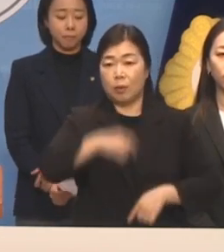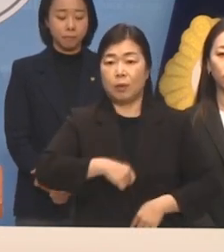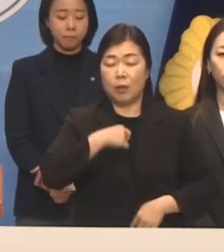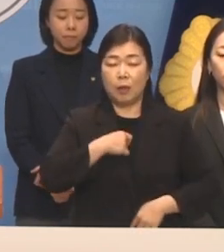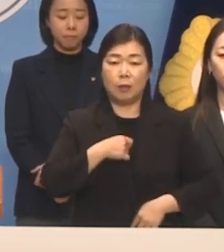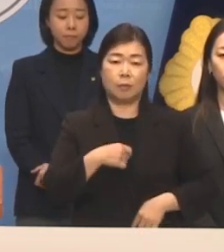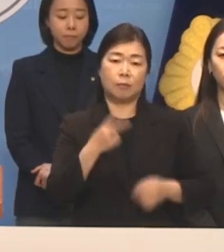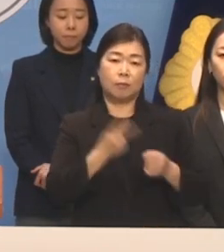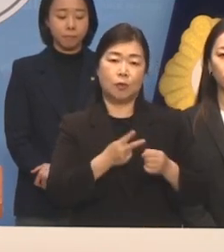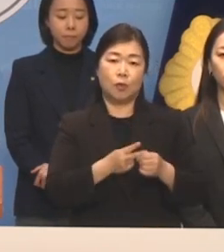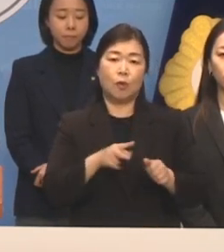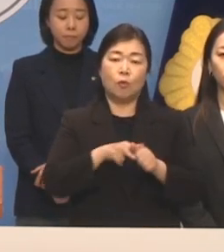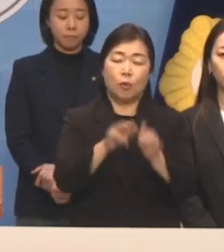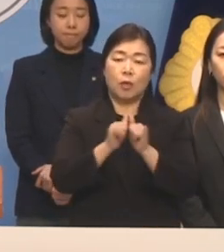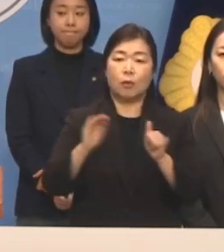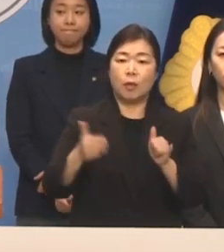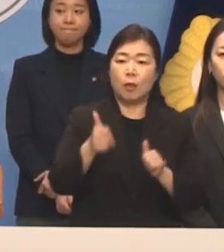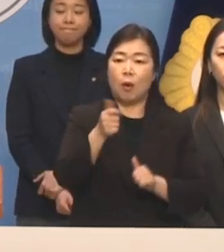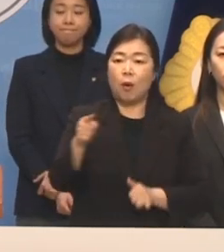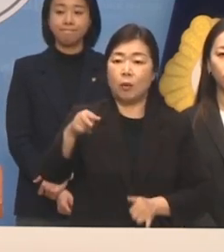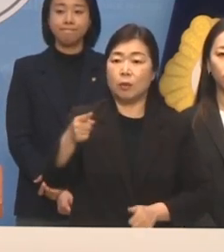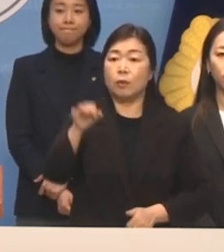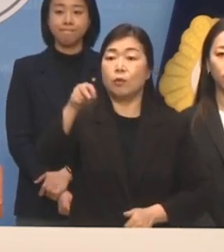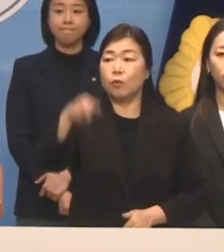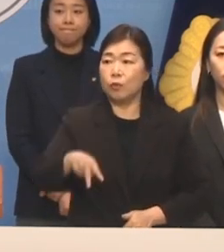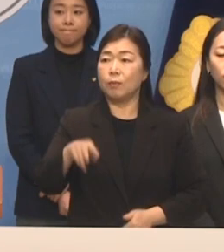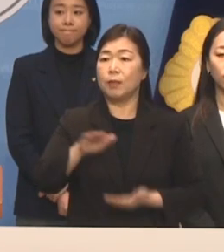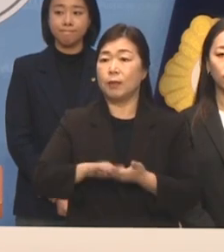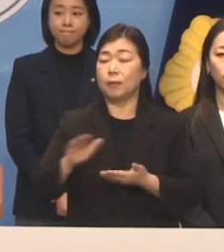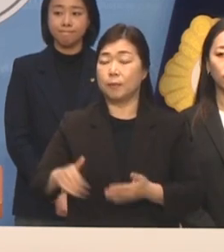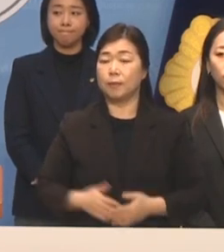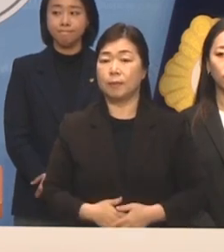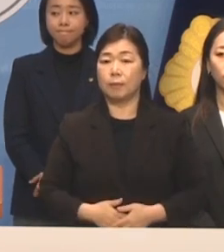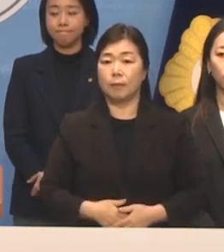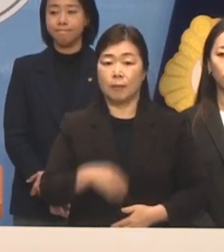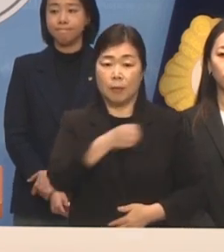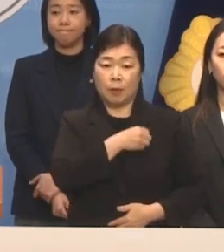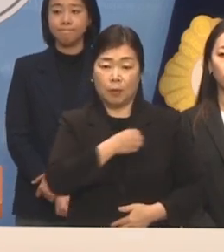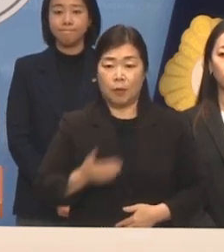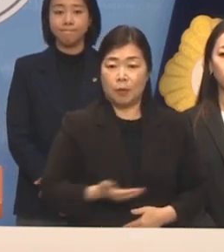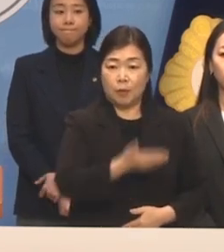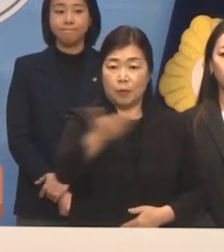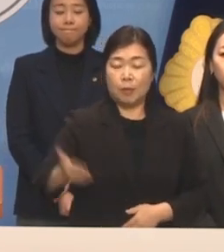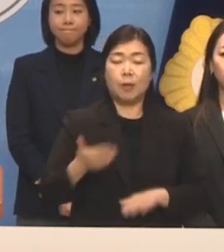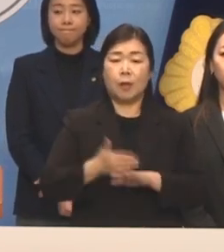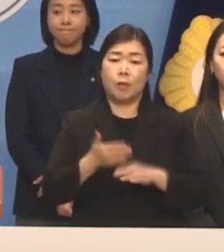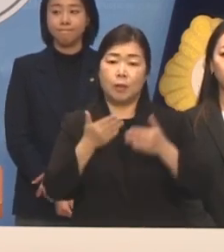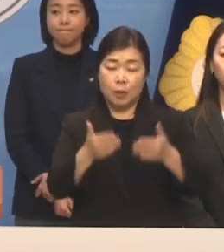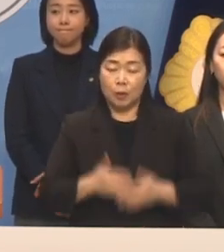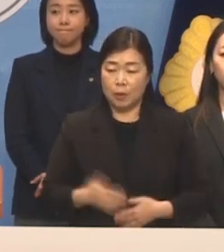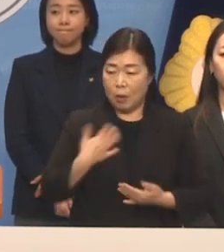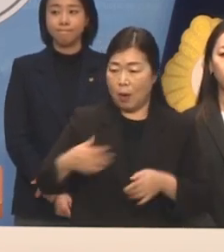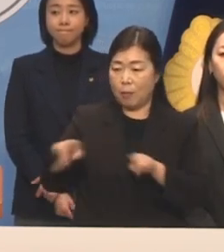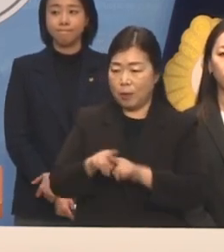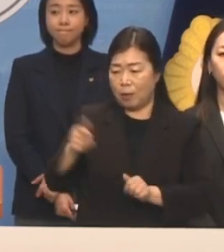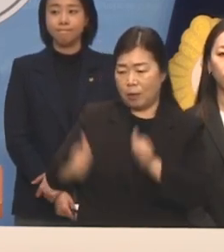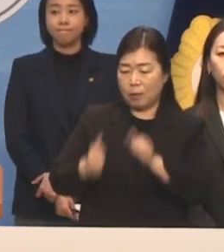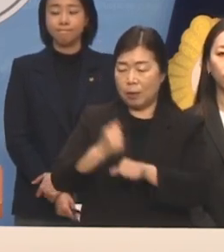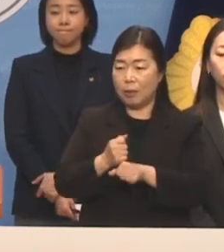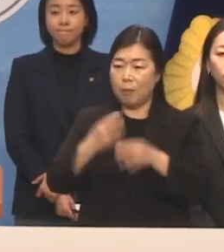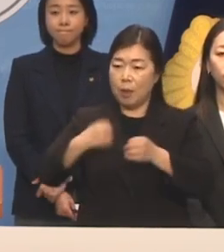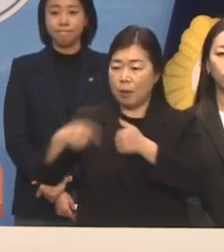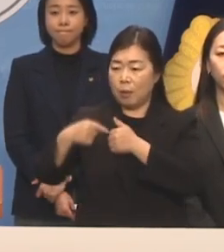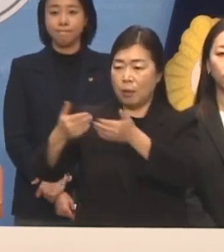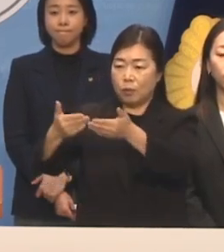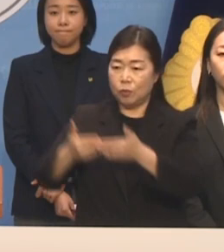2순위 후보로 뛰게 될 허순규입니다. 당원 여러분께 감사드리며 저와 함께 경쟁하면서 많은 가르침을